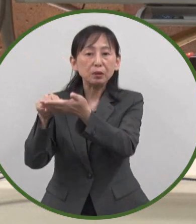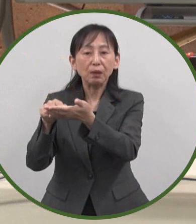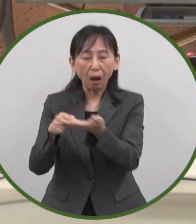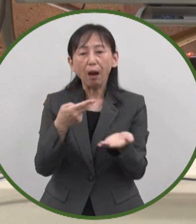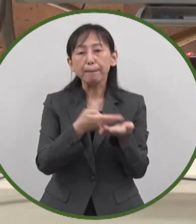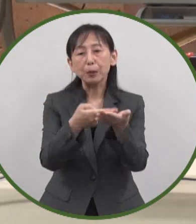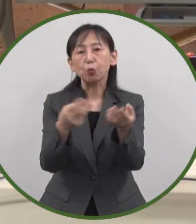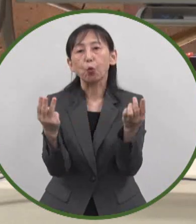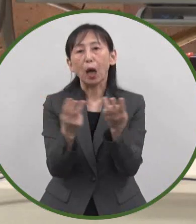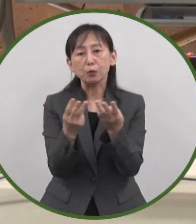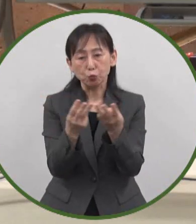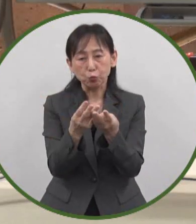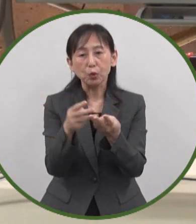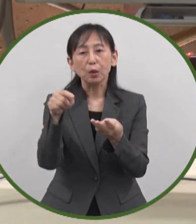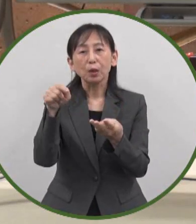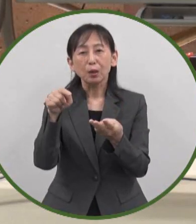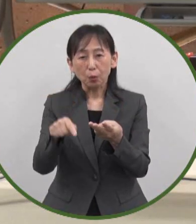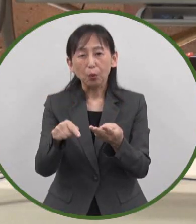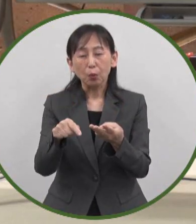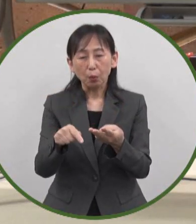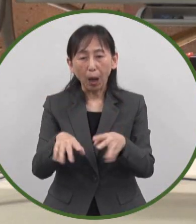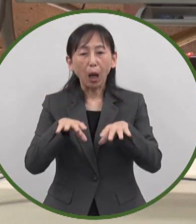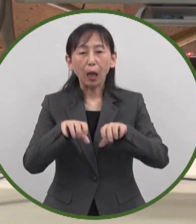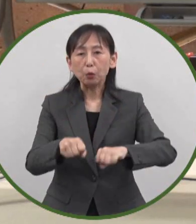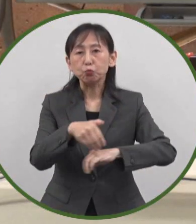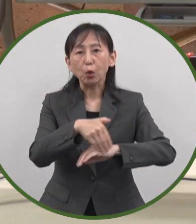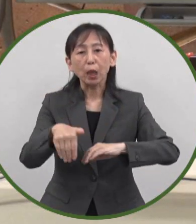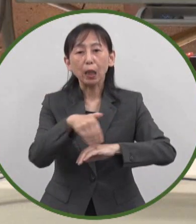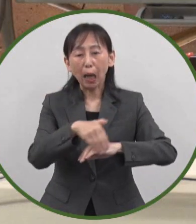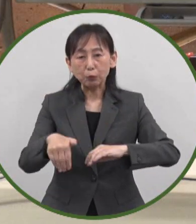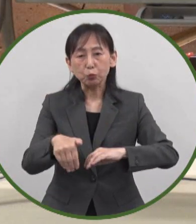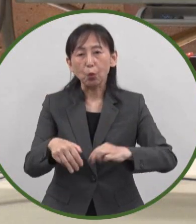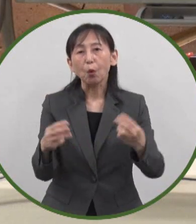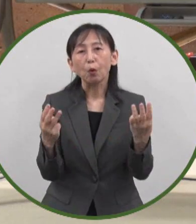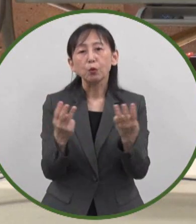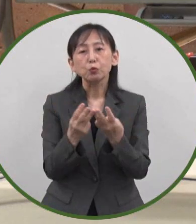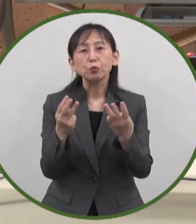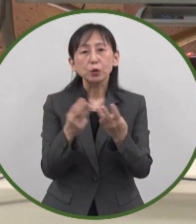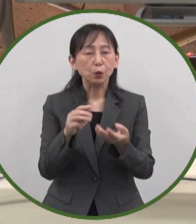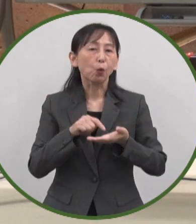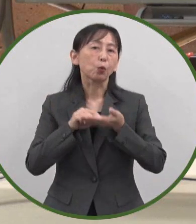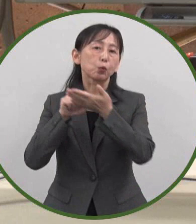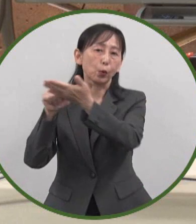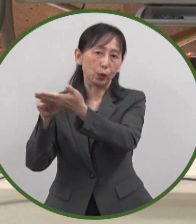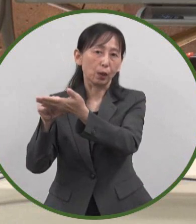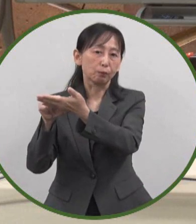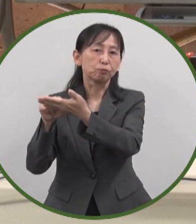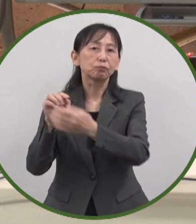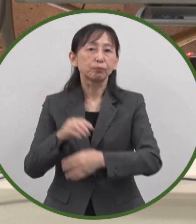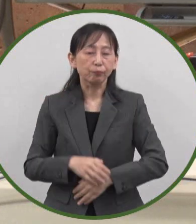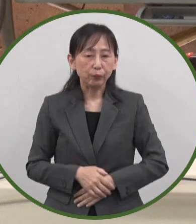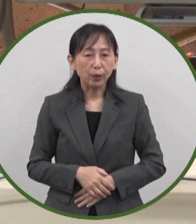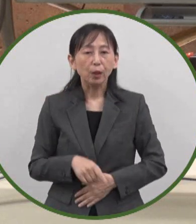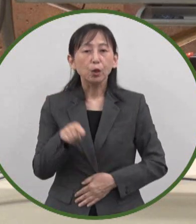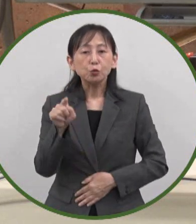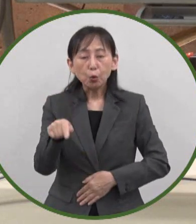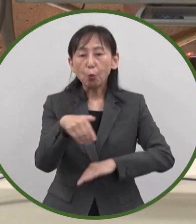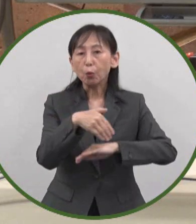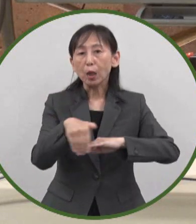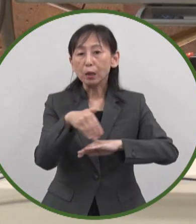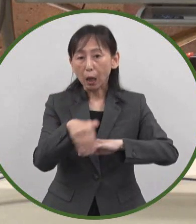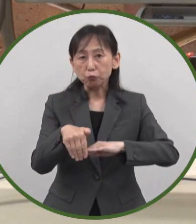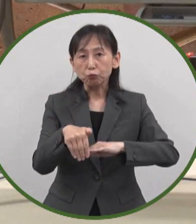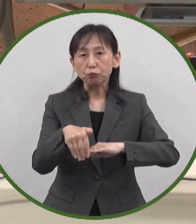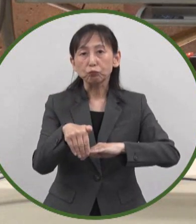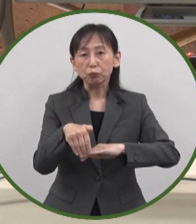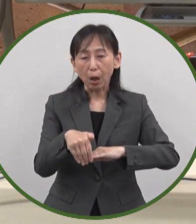ては、その病床確保計画の値に基づいて出されております。で、病床の確保計画につきましては